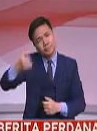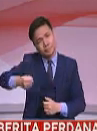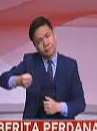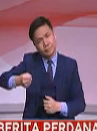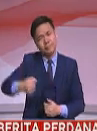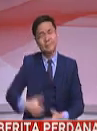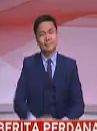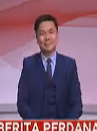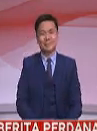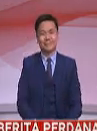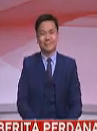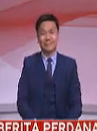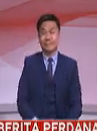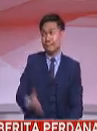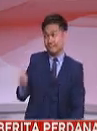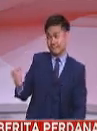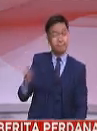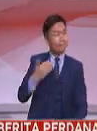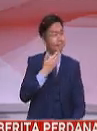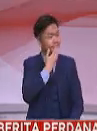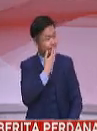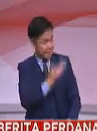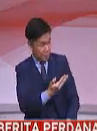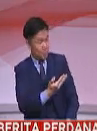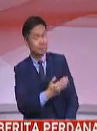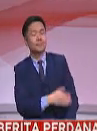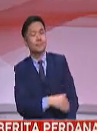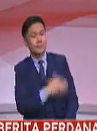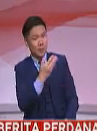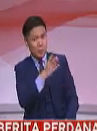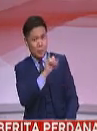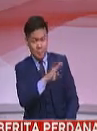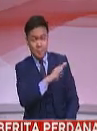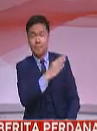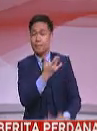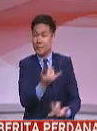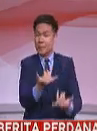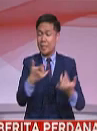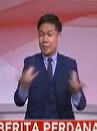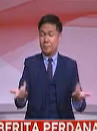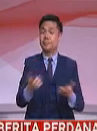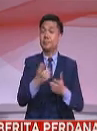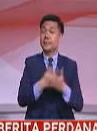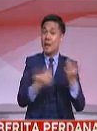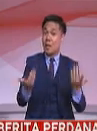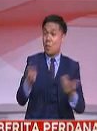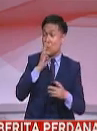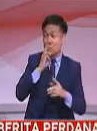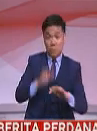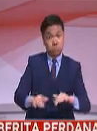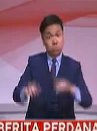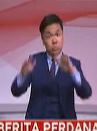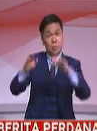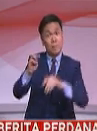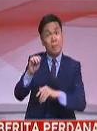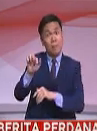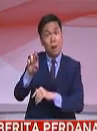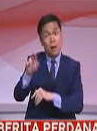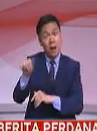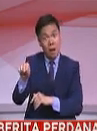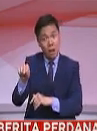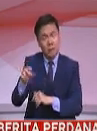Baik terima kasih dan kursi di atas pengkondisian tersebut Saya kira itu saja peluang Anis masuk keadaan banjir di Marantika ini